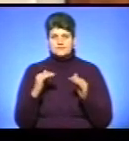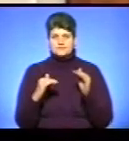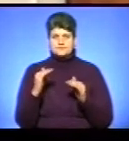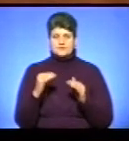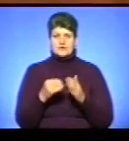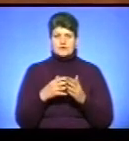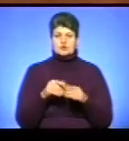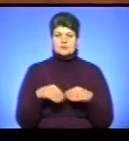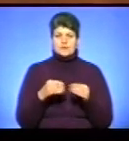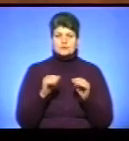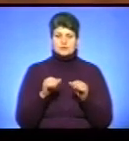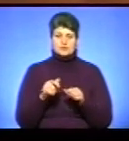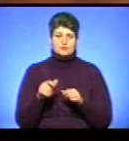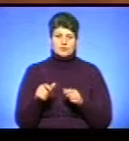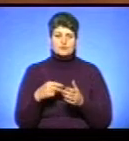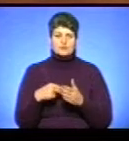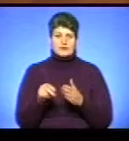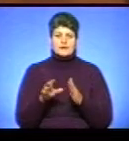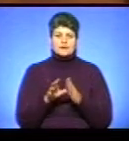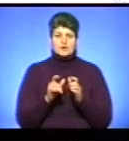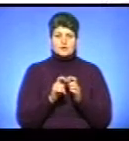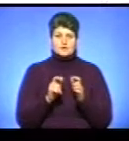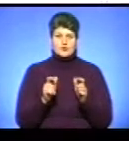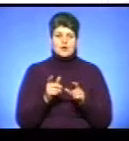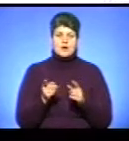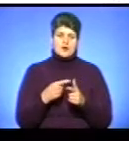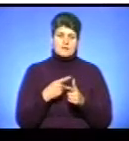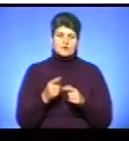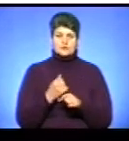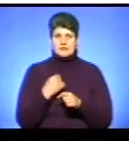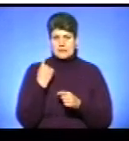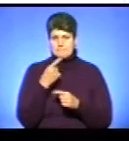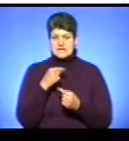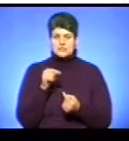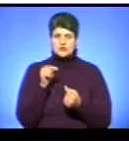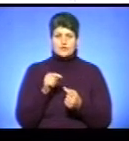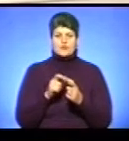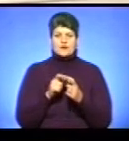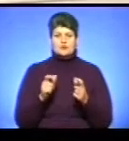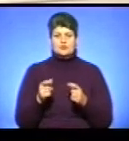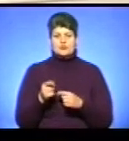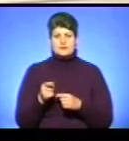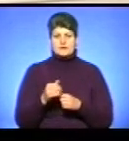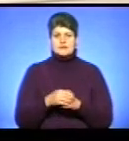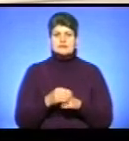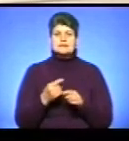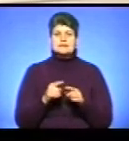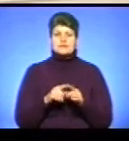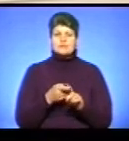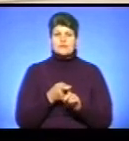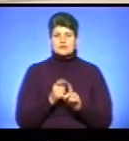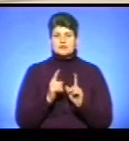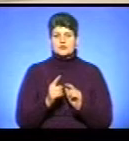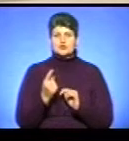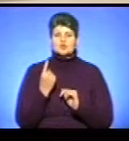дати можливість містянам придбати електронний квиток або виготовити персоніфіковану карту тернополянина. Це пов'язано тільки з